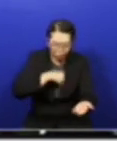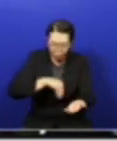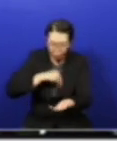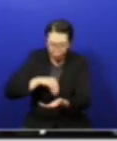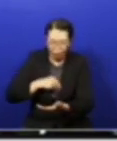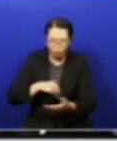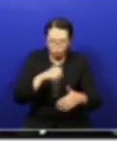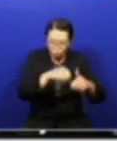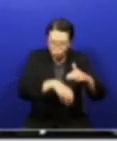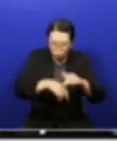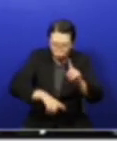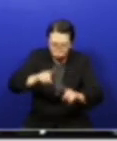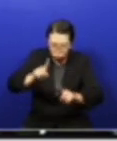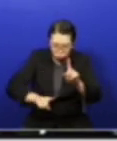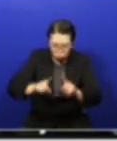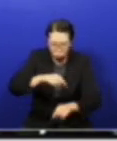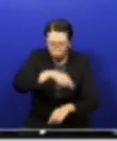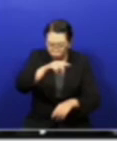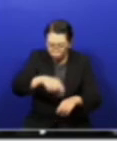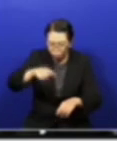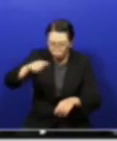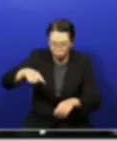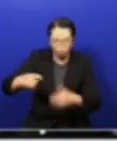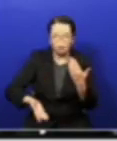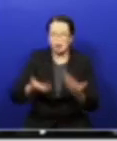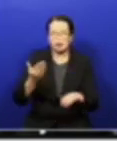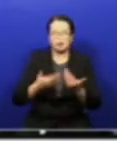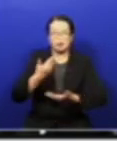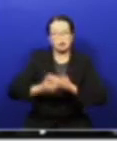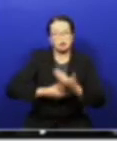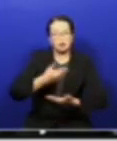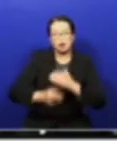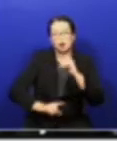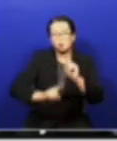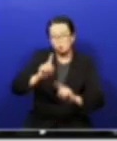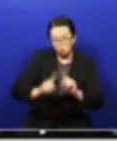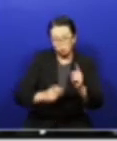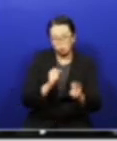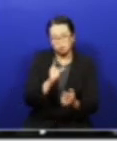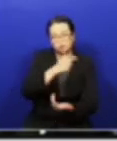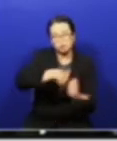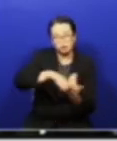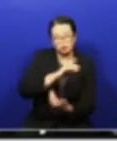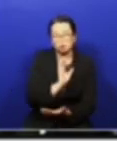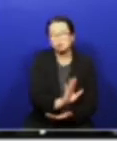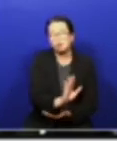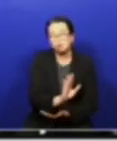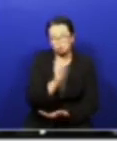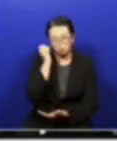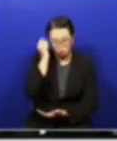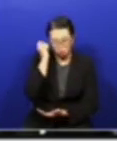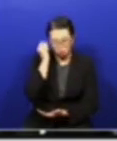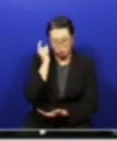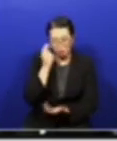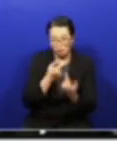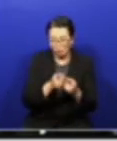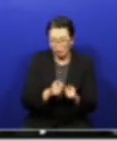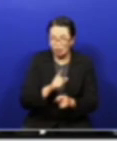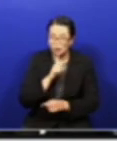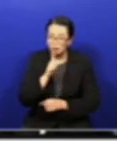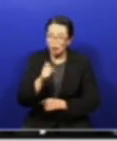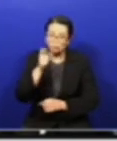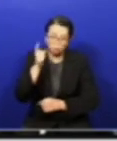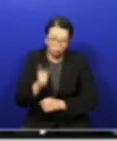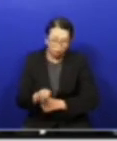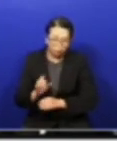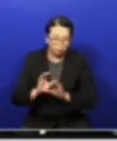พลาดบ้างมันเป็นวิธีปุถุชนตามภาวะของตลาดภาวะของเศรษฐกิจอันนี้พอเข้าใจกันได้แล้วอยากถามว่าจริงไหมว่ารัฐ